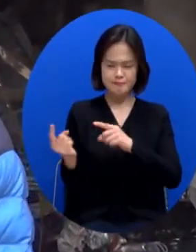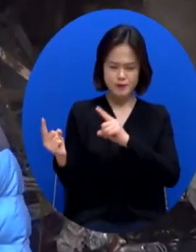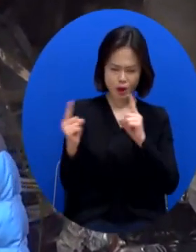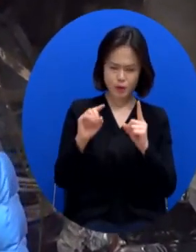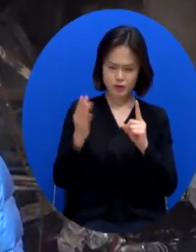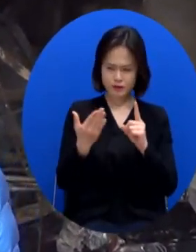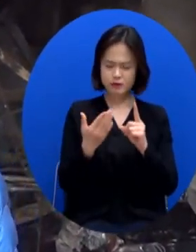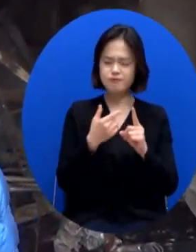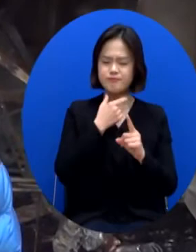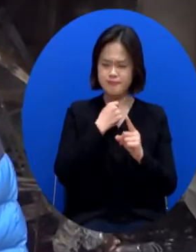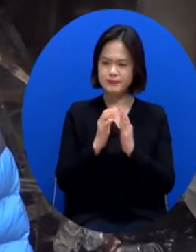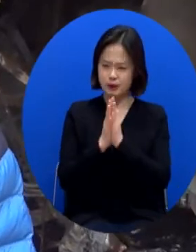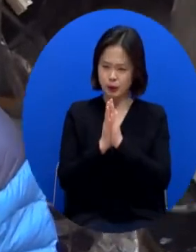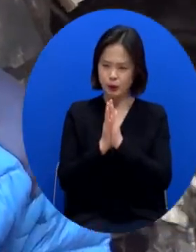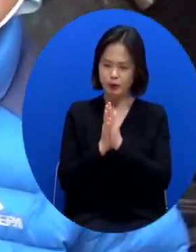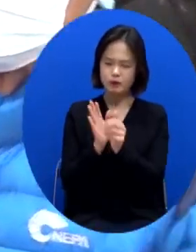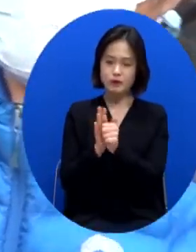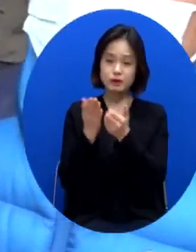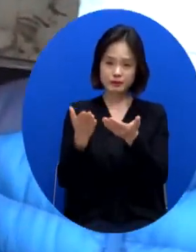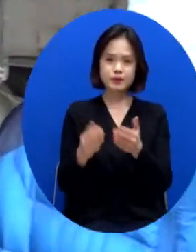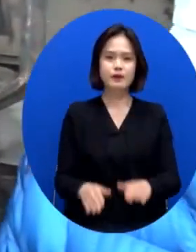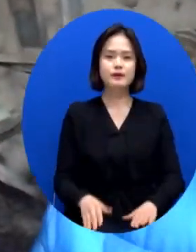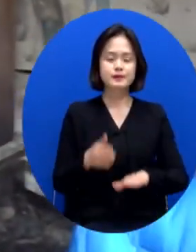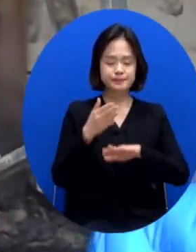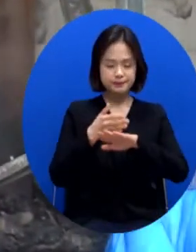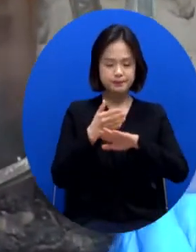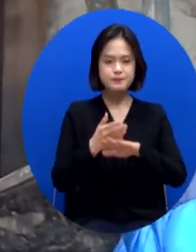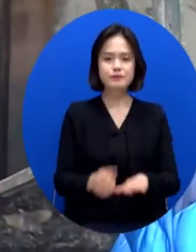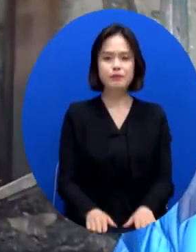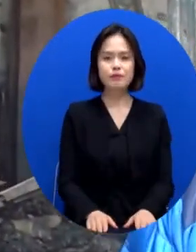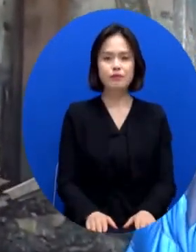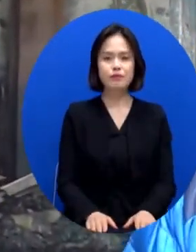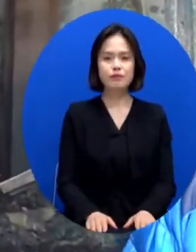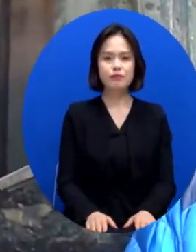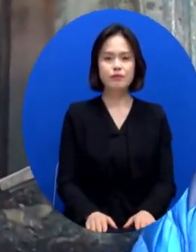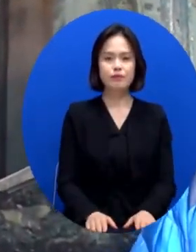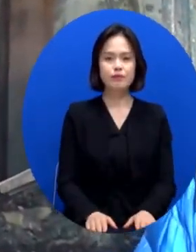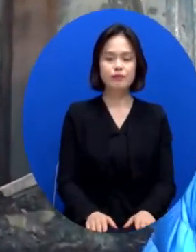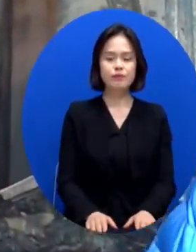기도하겠습니다. 감사합니다. 감사합니다. 네. 네, 화재로 피해를 입은 청주 흥덕교회에서 보내드렸습니다.